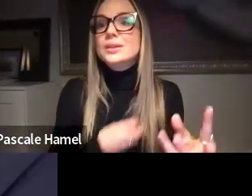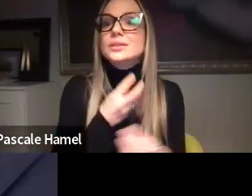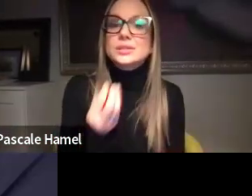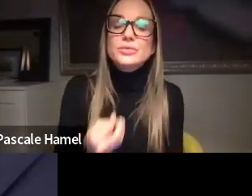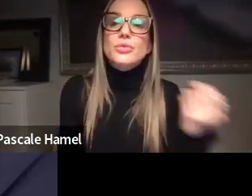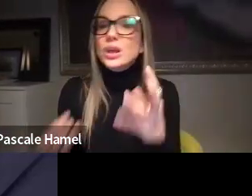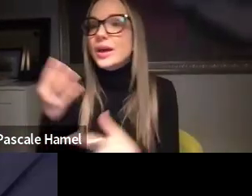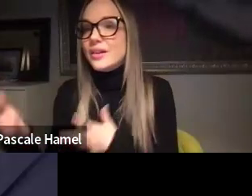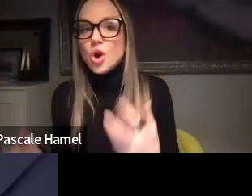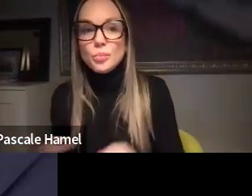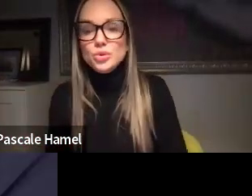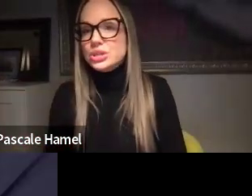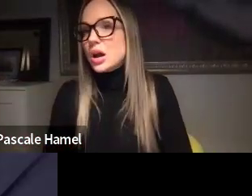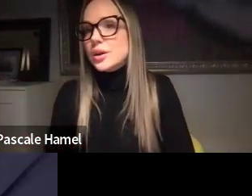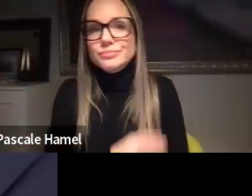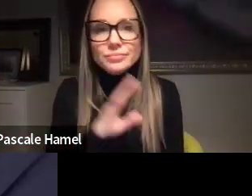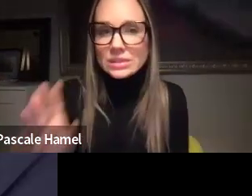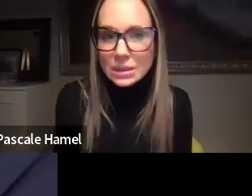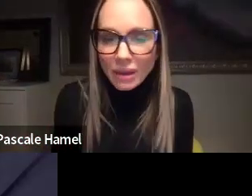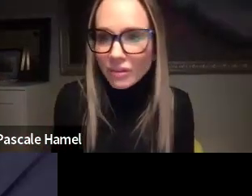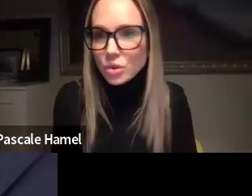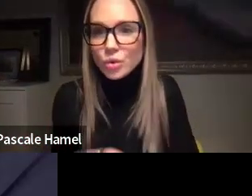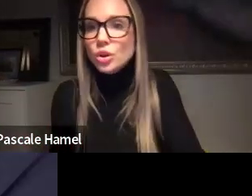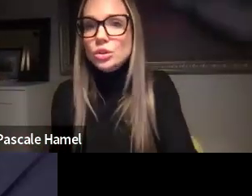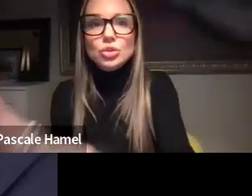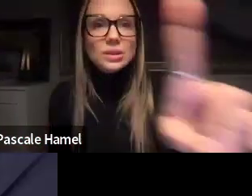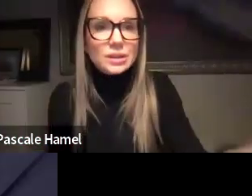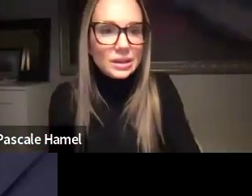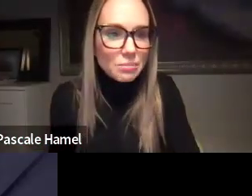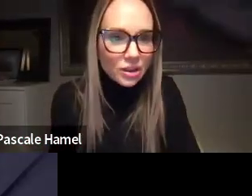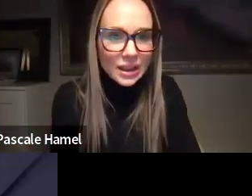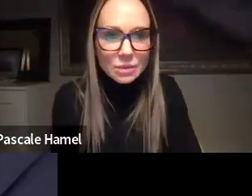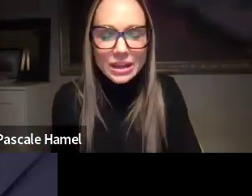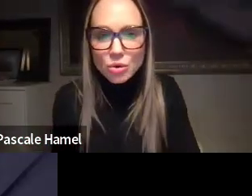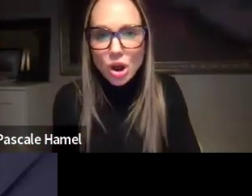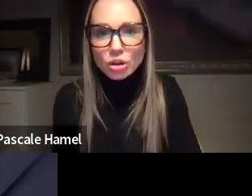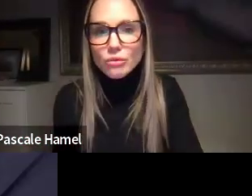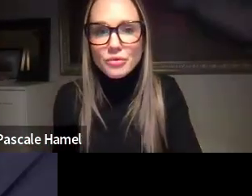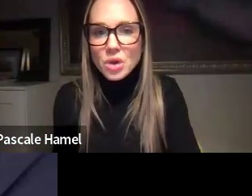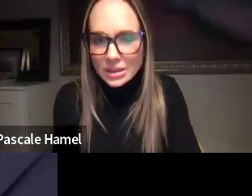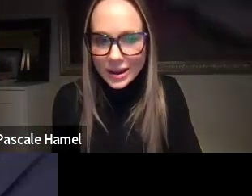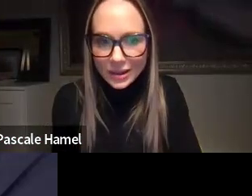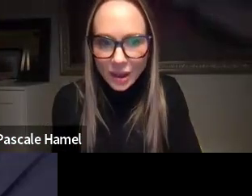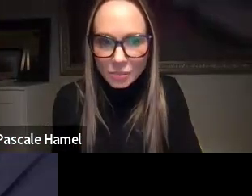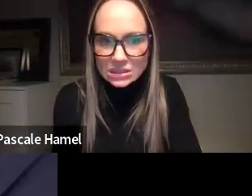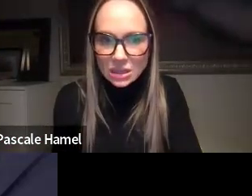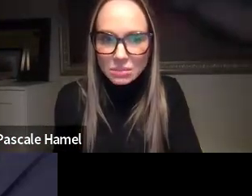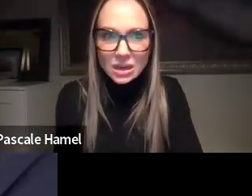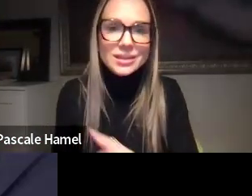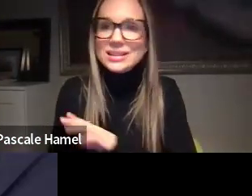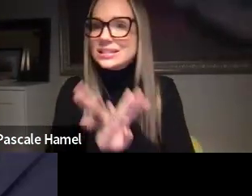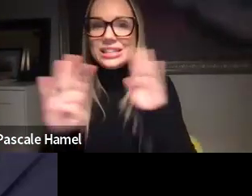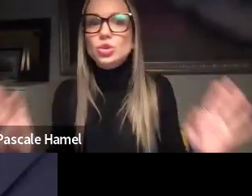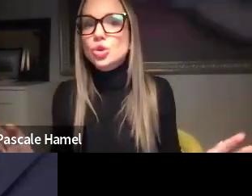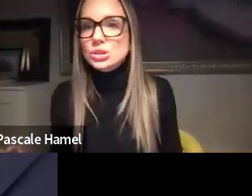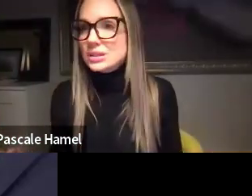OK? Si vous voulez en avoir plusieurs, c'est merveilleux. Tous les modèles puis les couleurs que vous voyez à l'écran